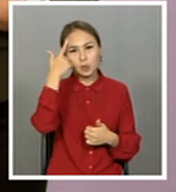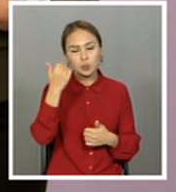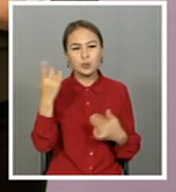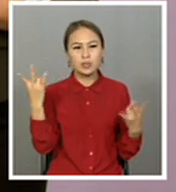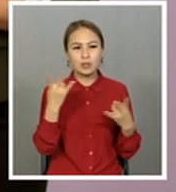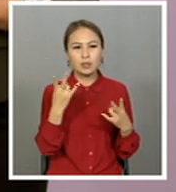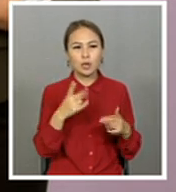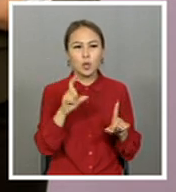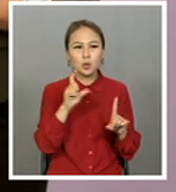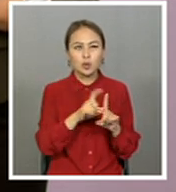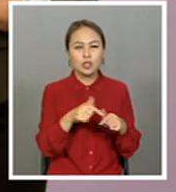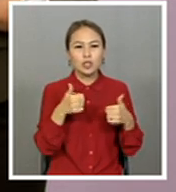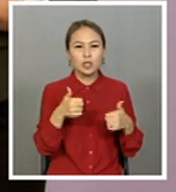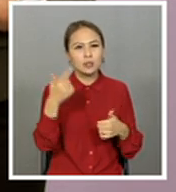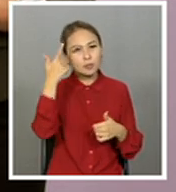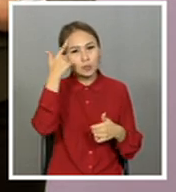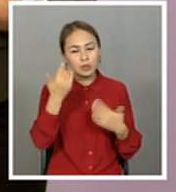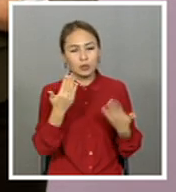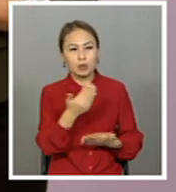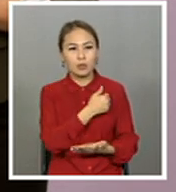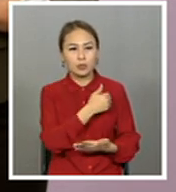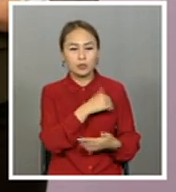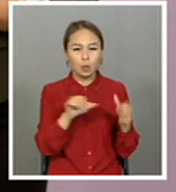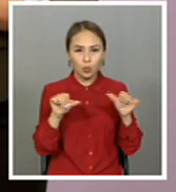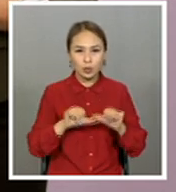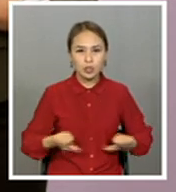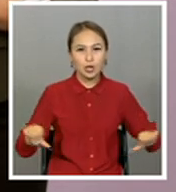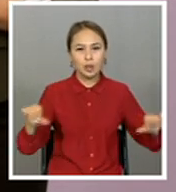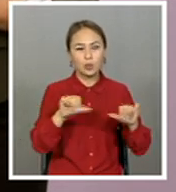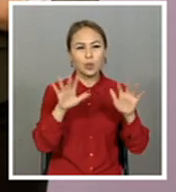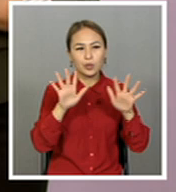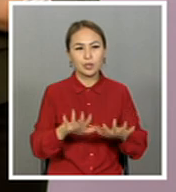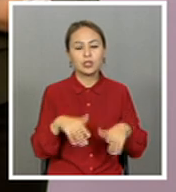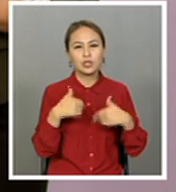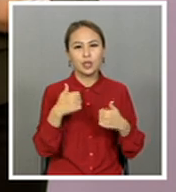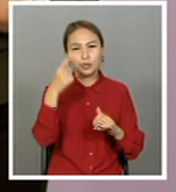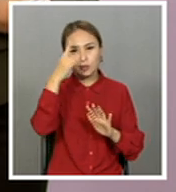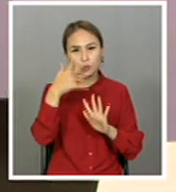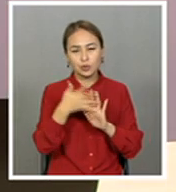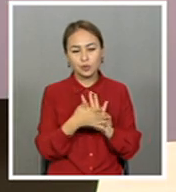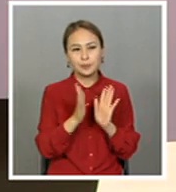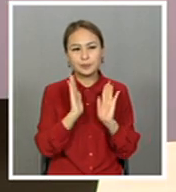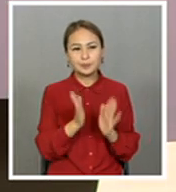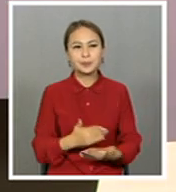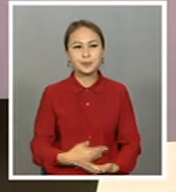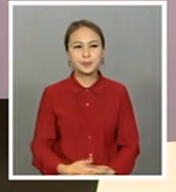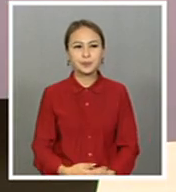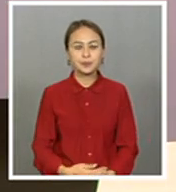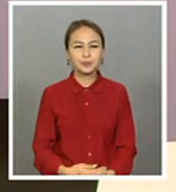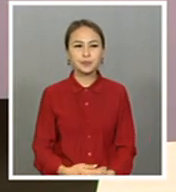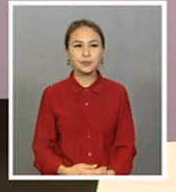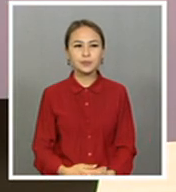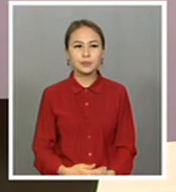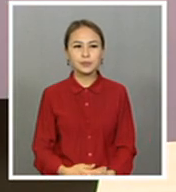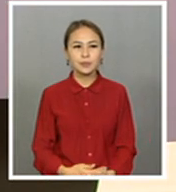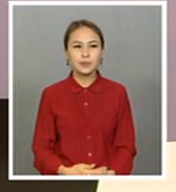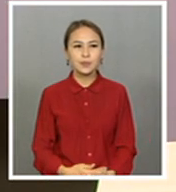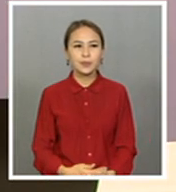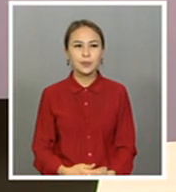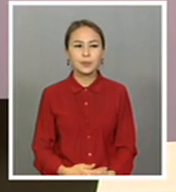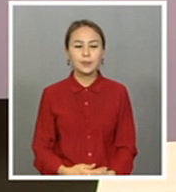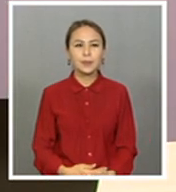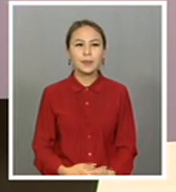Сөз мағынасын жақсы білсеңдер, қоршаған ортаны да жақсы түсініп танитын боласыңдар. Олай болса,